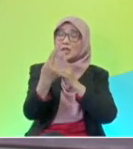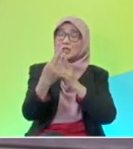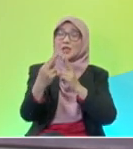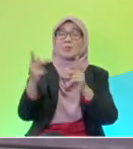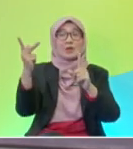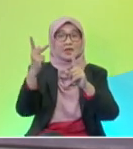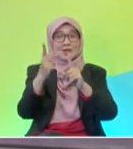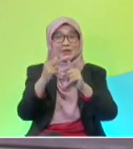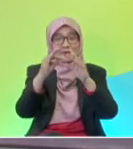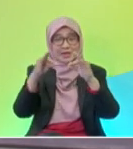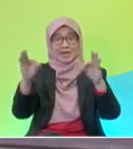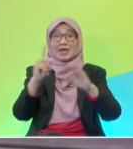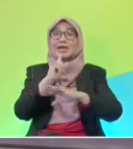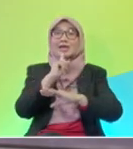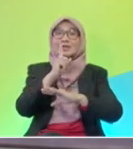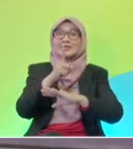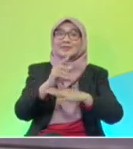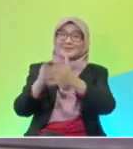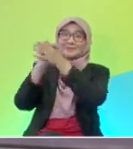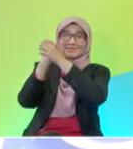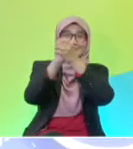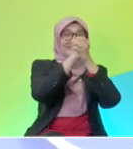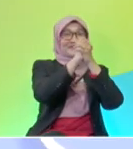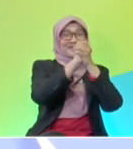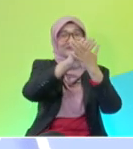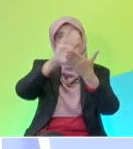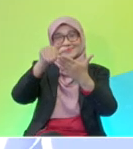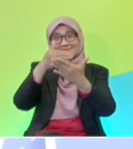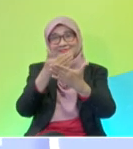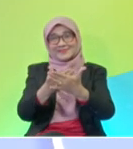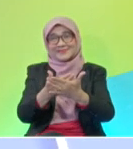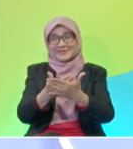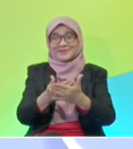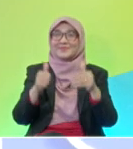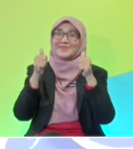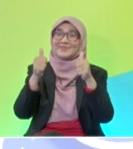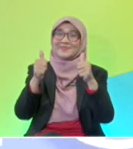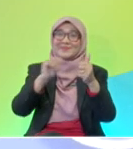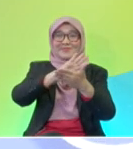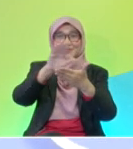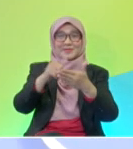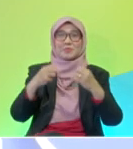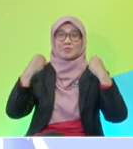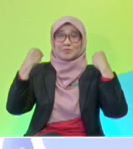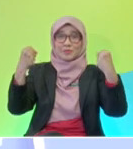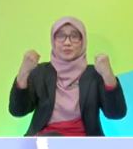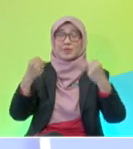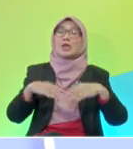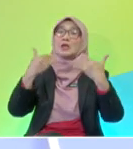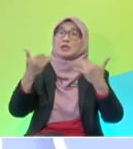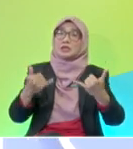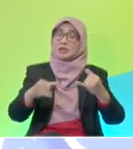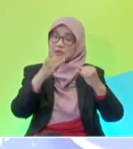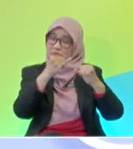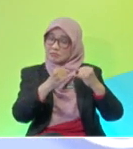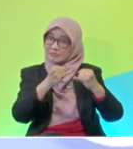sururuhan tahniah semua kawan-kawan saya Mari terbukan untuk diri Anda Anda memang murid yang hebat memandangkan kita dah sampai ke Penghujung kelas kita